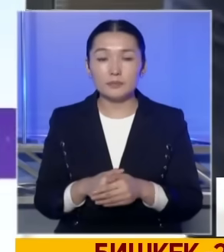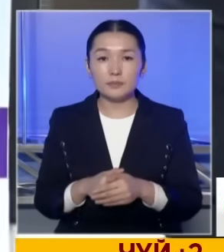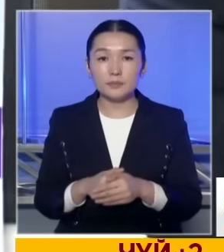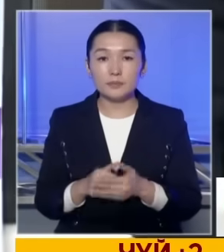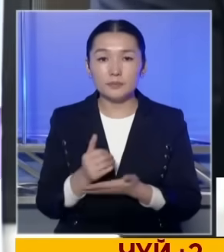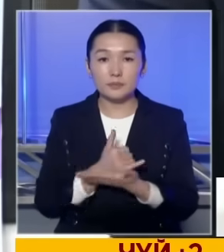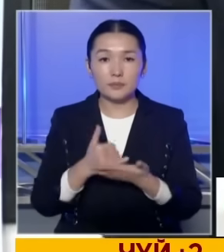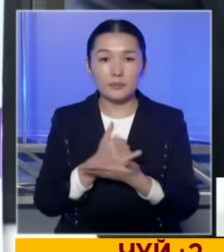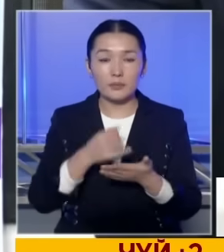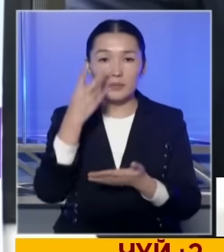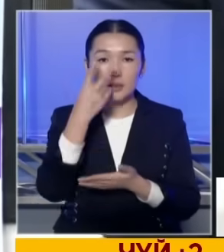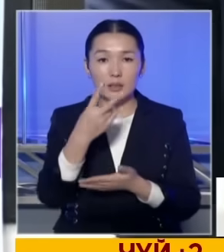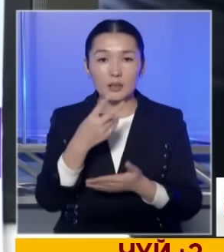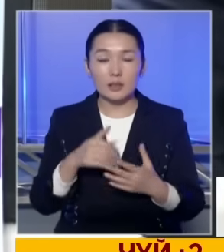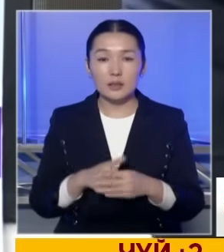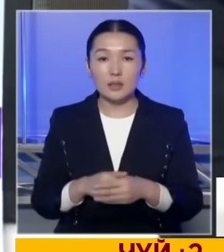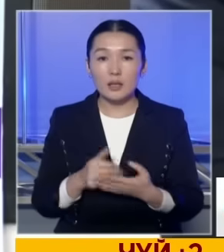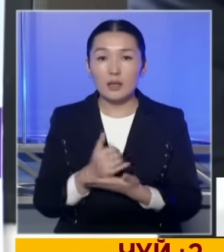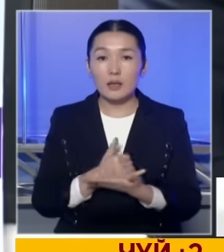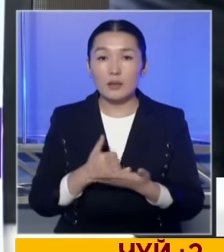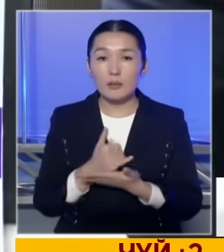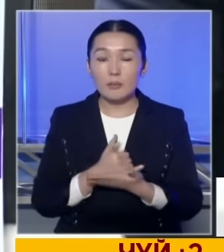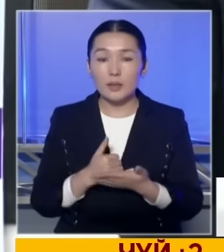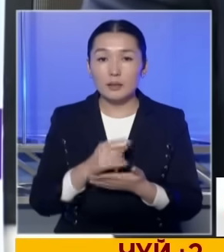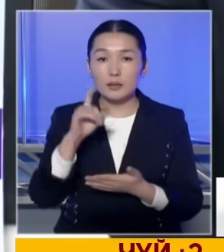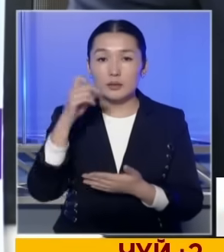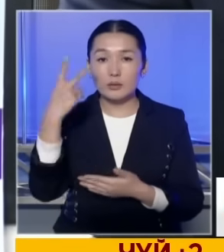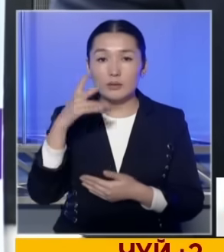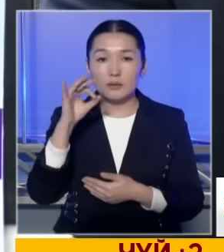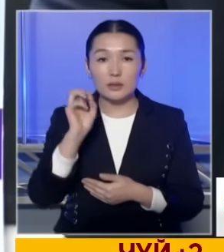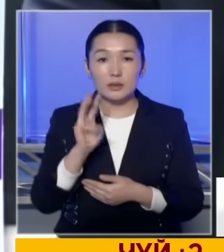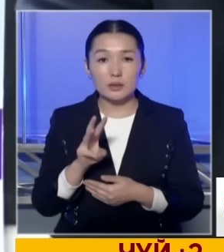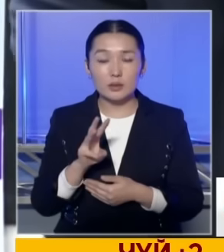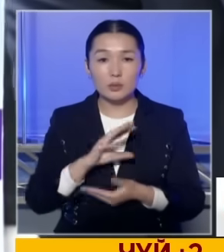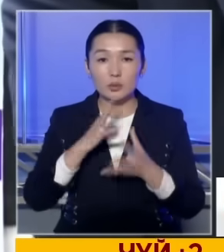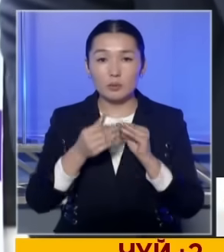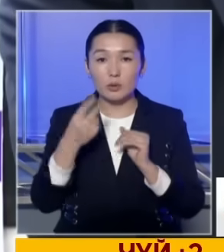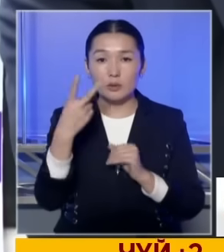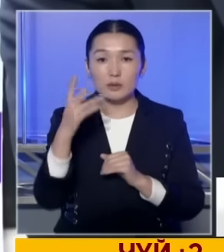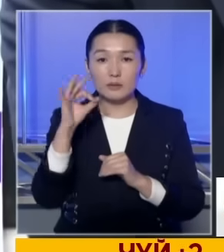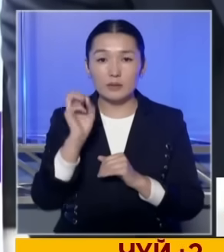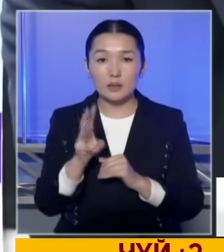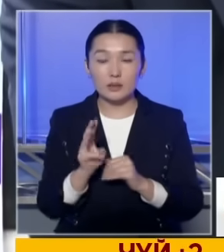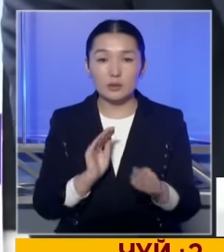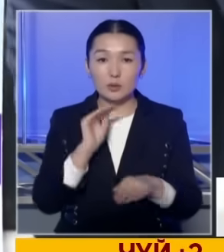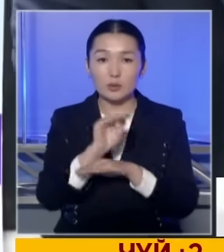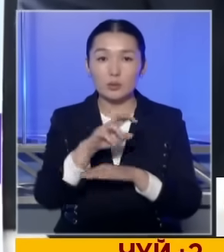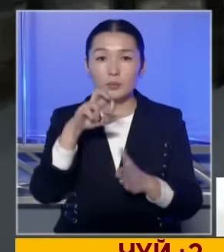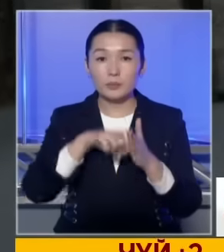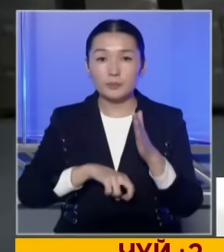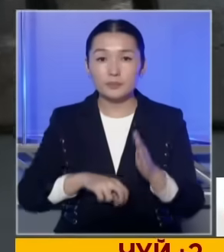майды карасак, майды караганыбызда 120 сомдун болгону 2 сом 30 тыйыны гана салык болуп